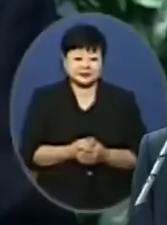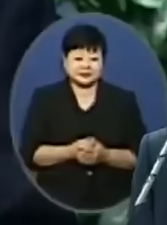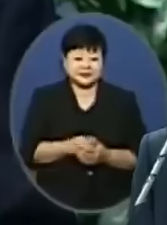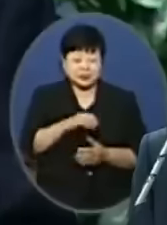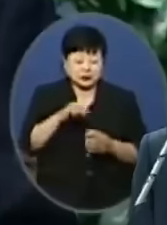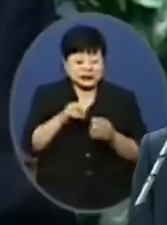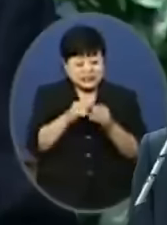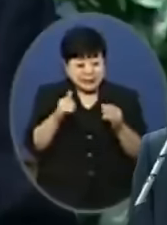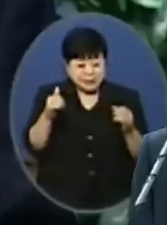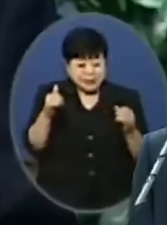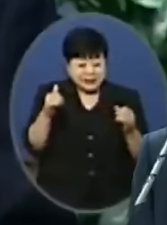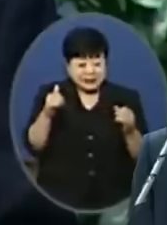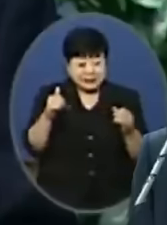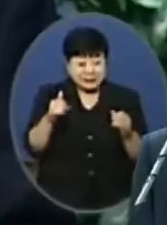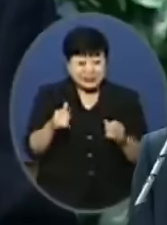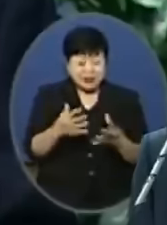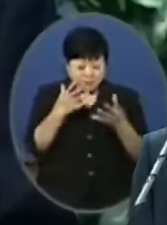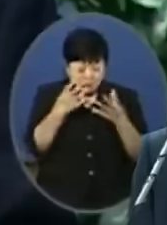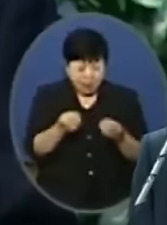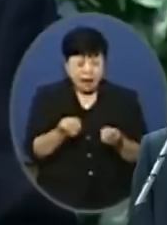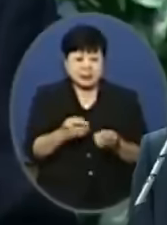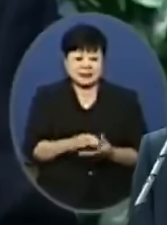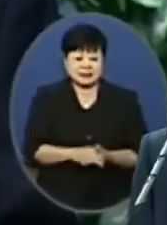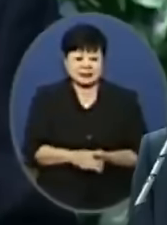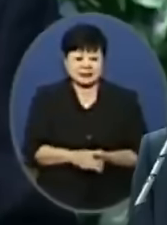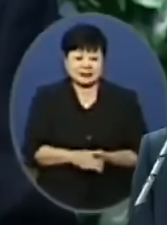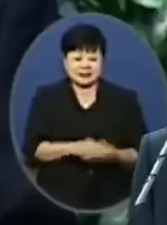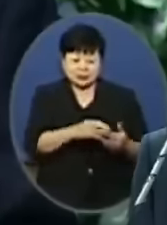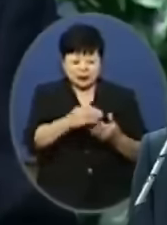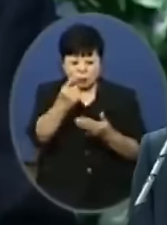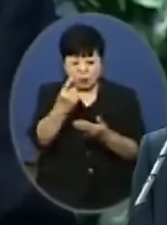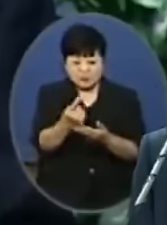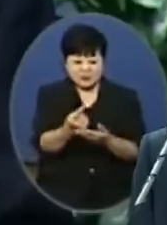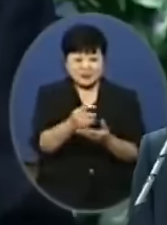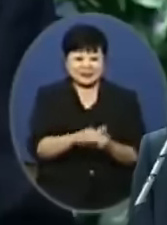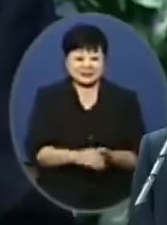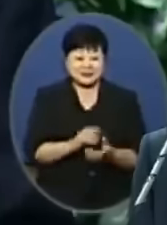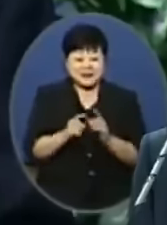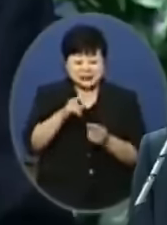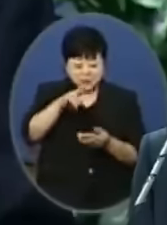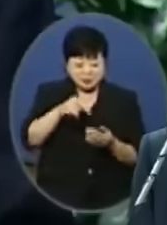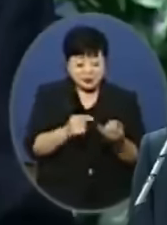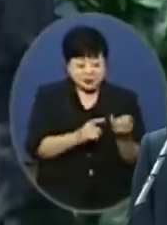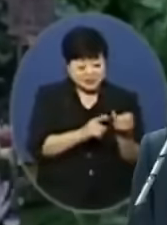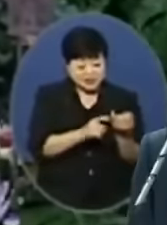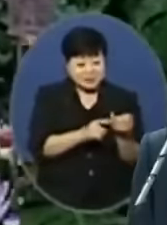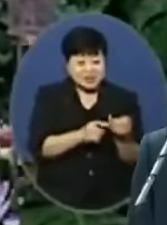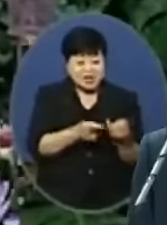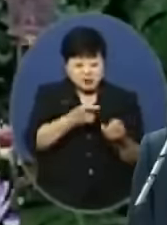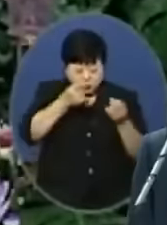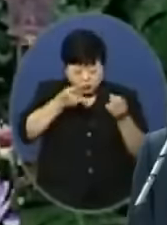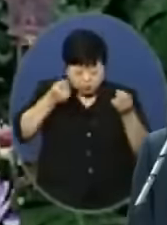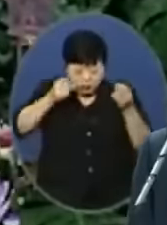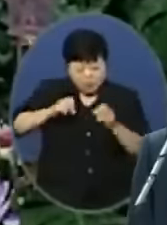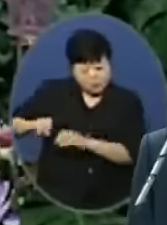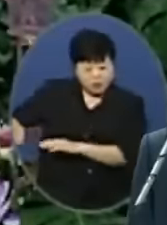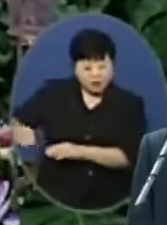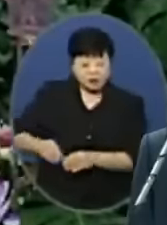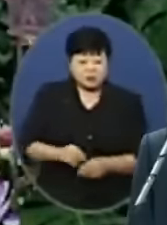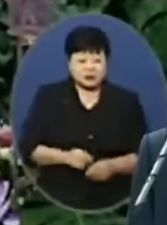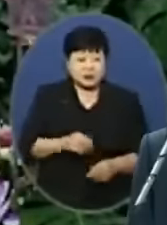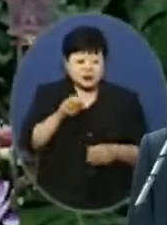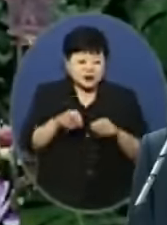동리 사람들을 때를 지어 데리고 나왔었습니다. 성경에 보면 여자가 물동이를 버려두고 동네로